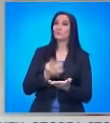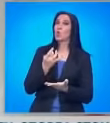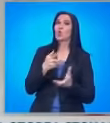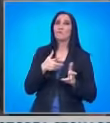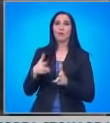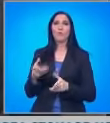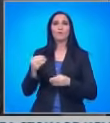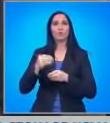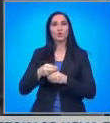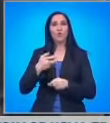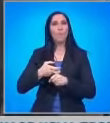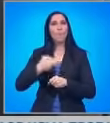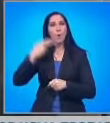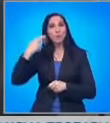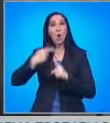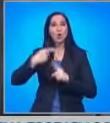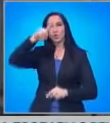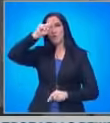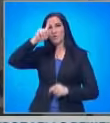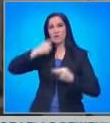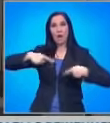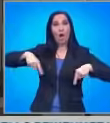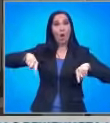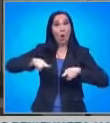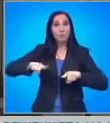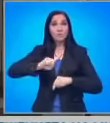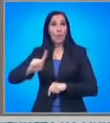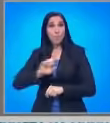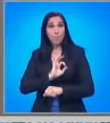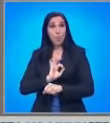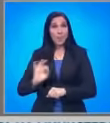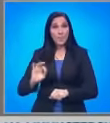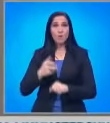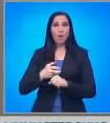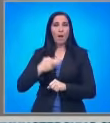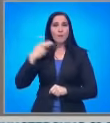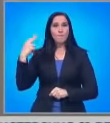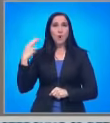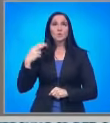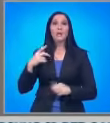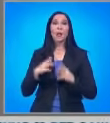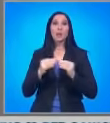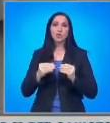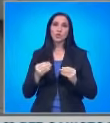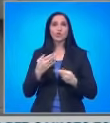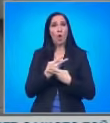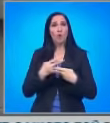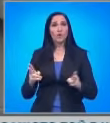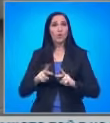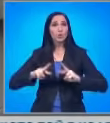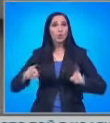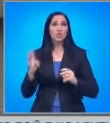легла, включително и болниците от Софийска област. До понеделник в болница Лозенец ще се разкрият други